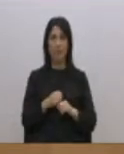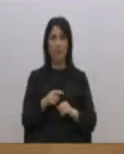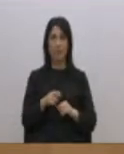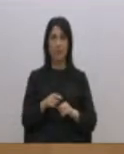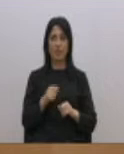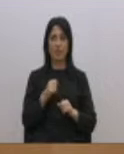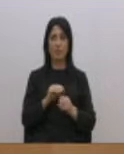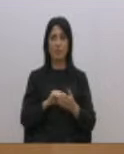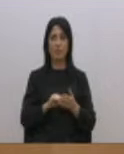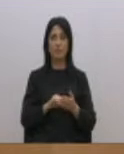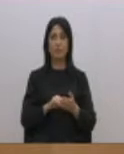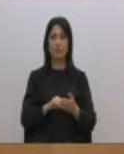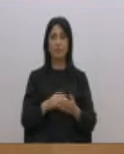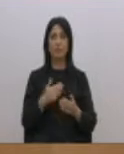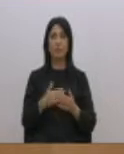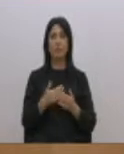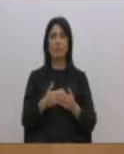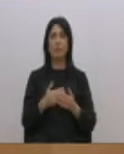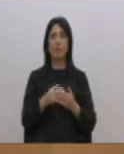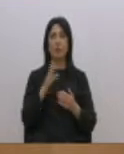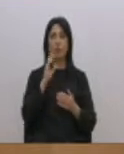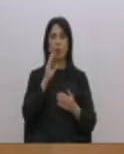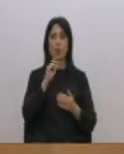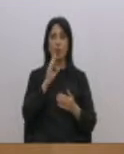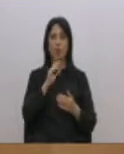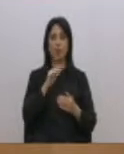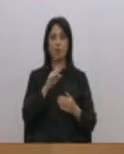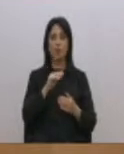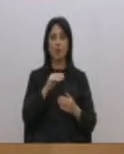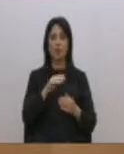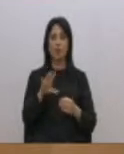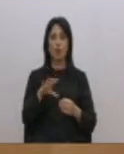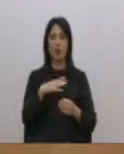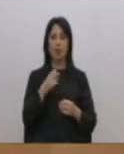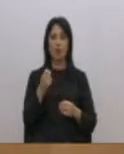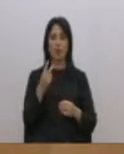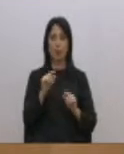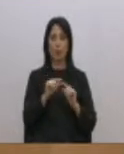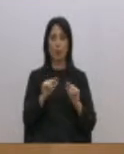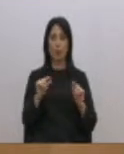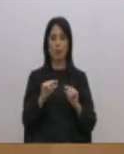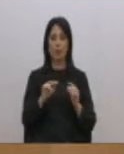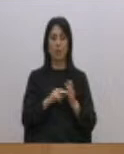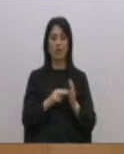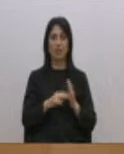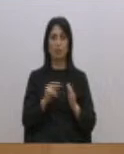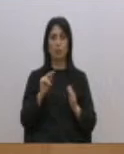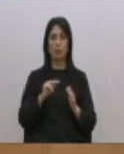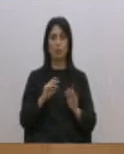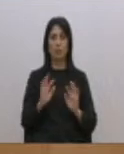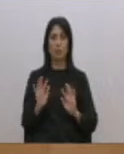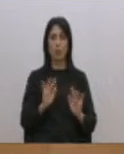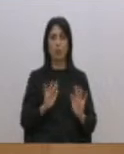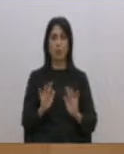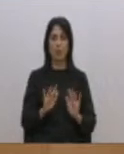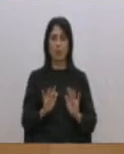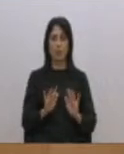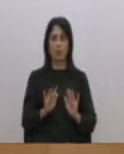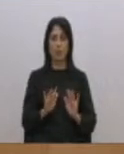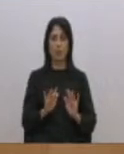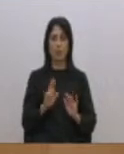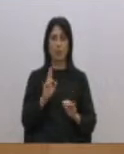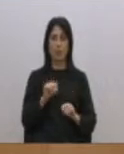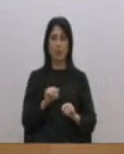model rebas. Ai magalitate, dar rudesc conde, tormet puncte, angegmaze, mușa, obis procese.